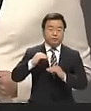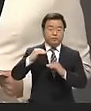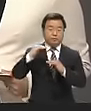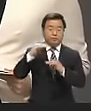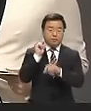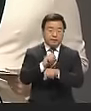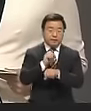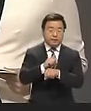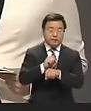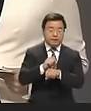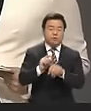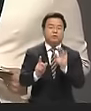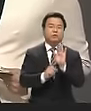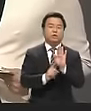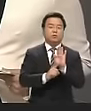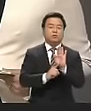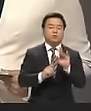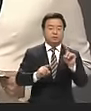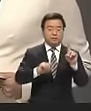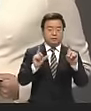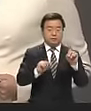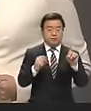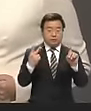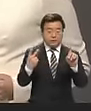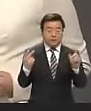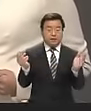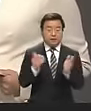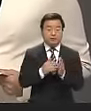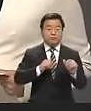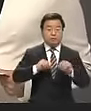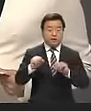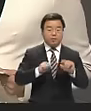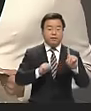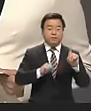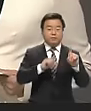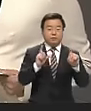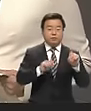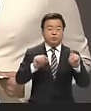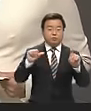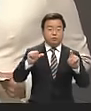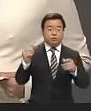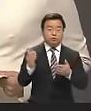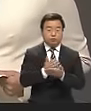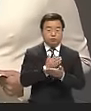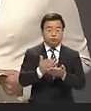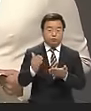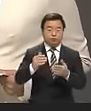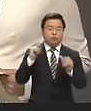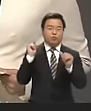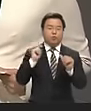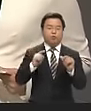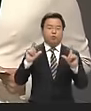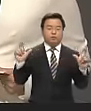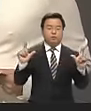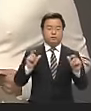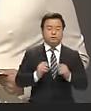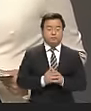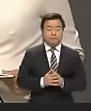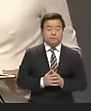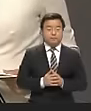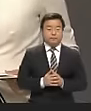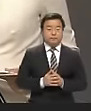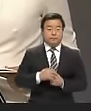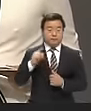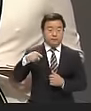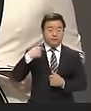2일까지 시행하고이 4흘 뒤인 12월 5일에이 구분 곳이라고 하는 첫 행정 절차에 들어가게 됩니다